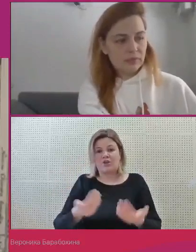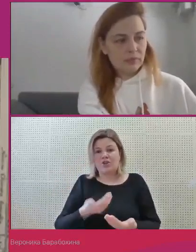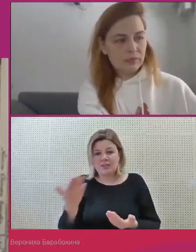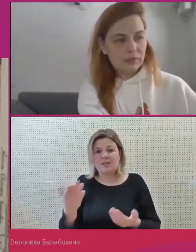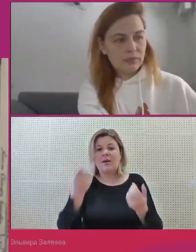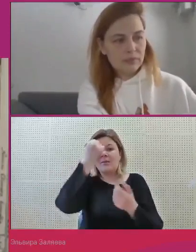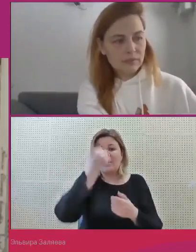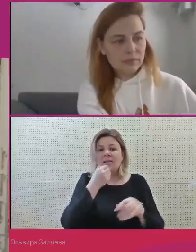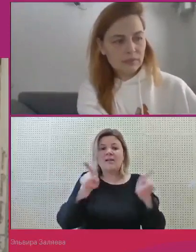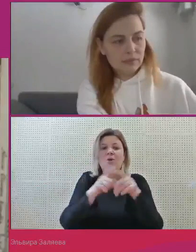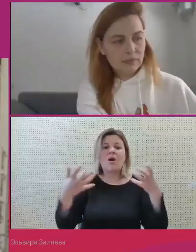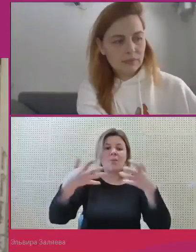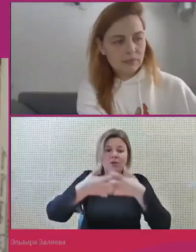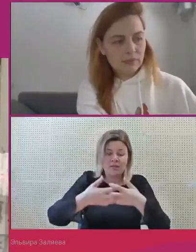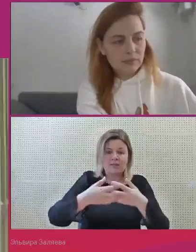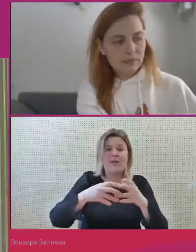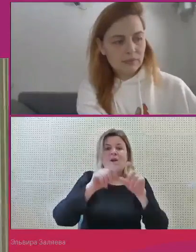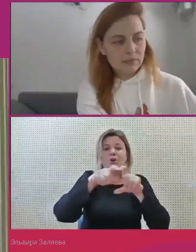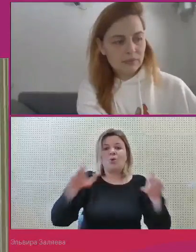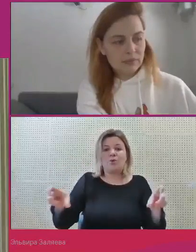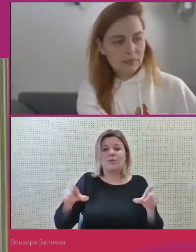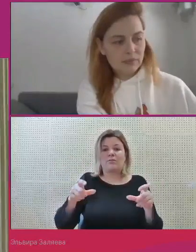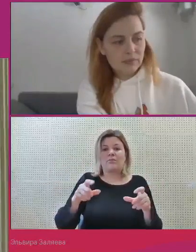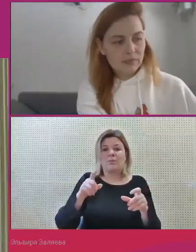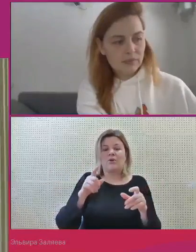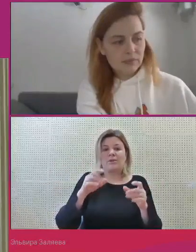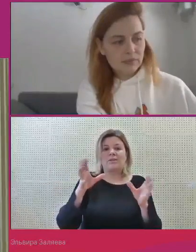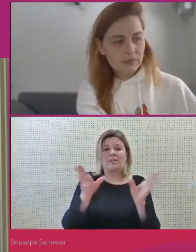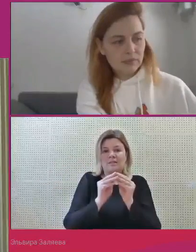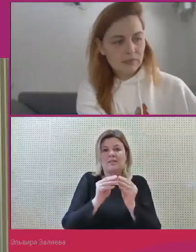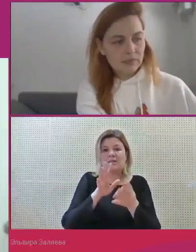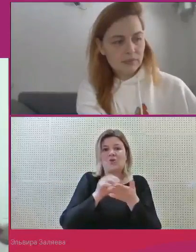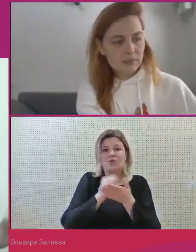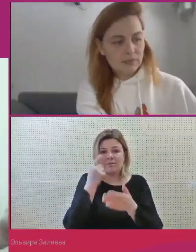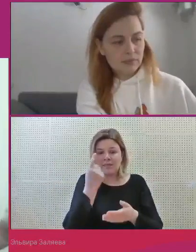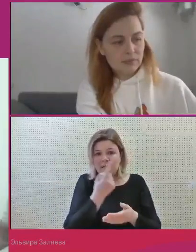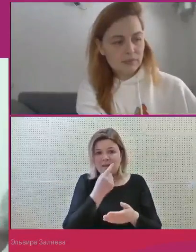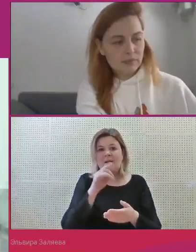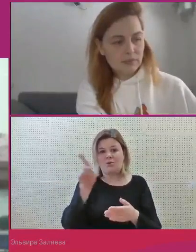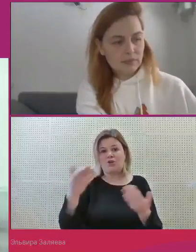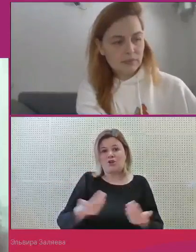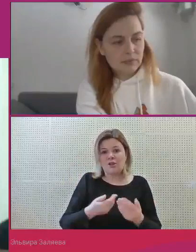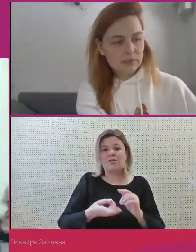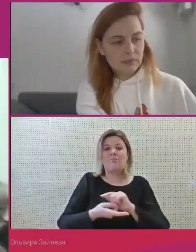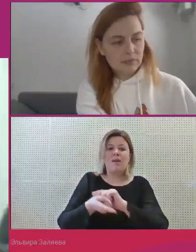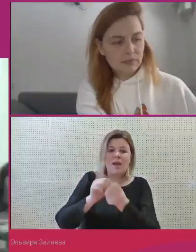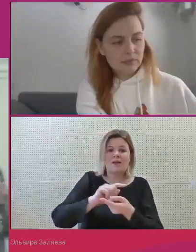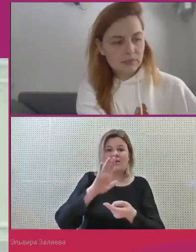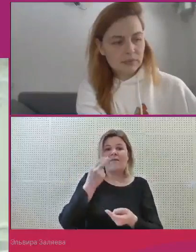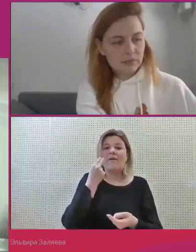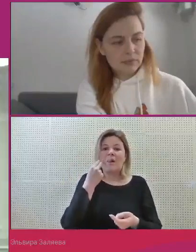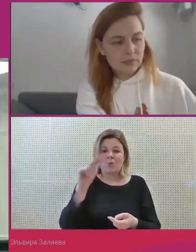людей с нарушением зрения, меняется в лучшую сторону. Тренинг очень интересный, и я узнал много новой